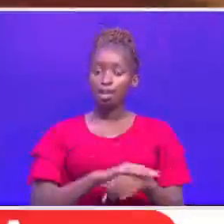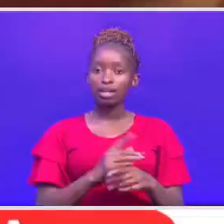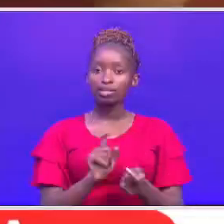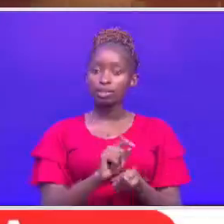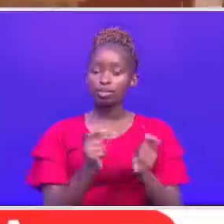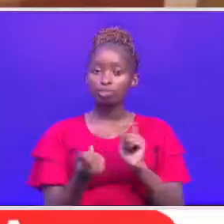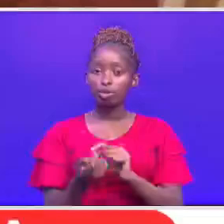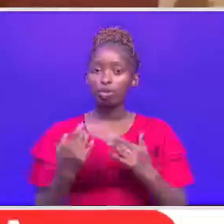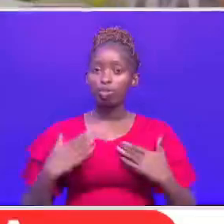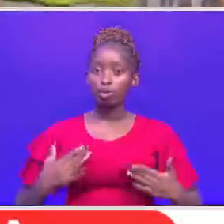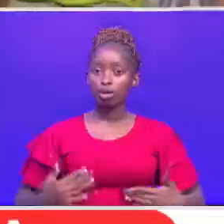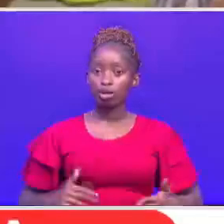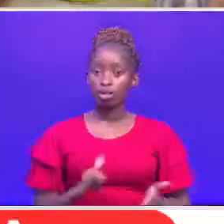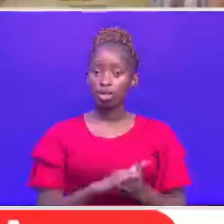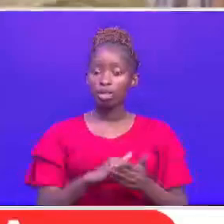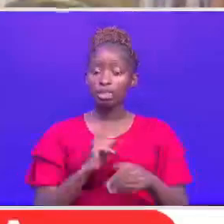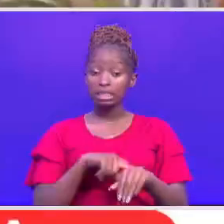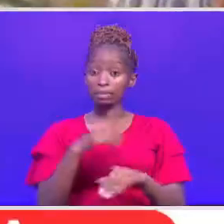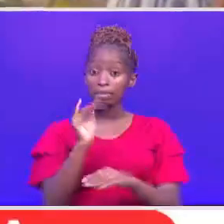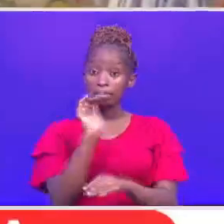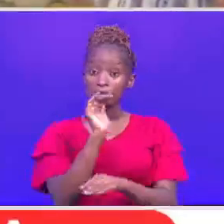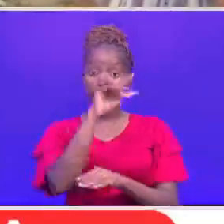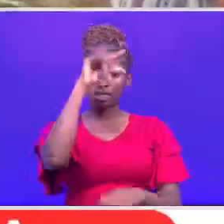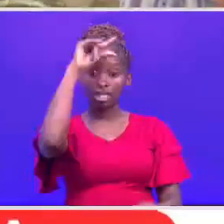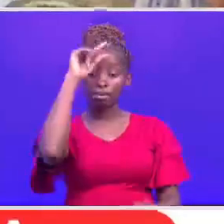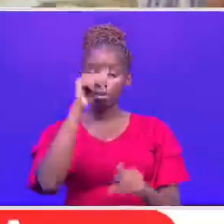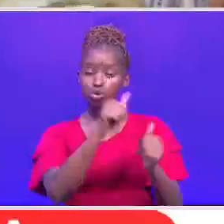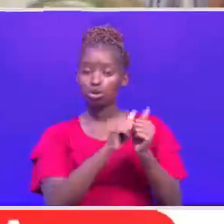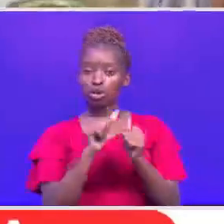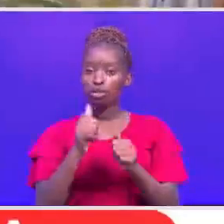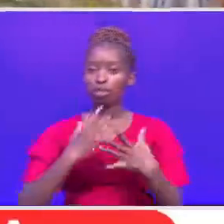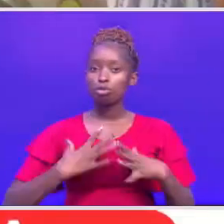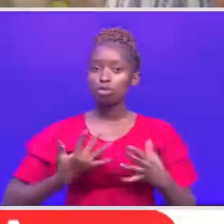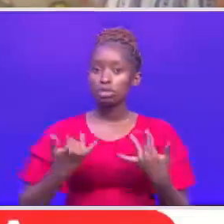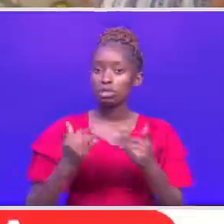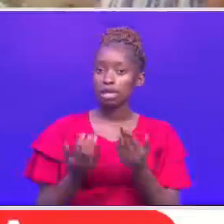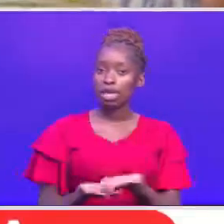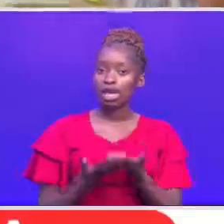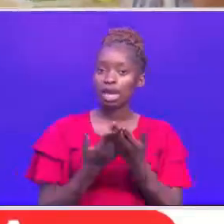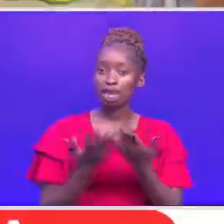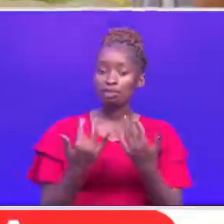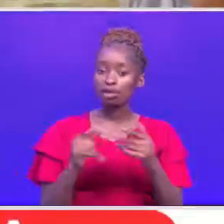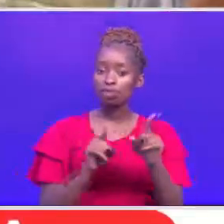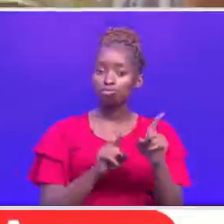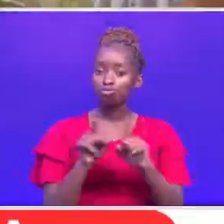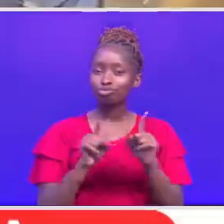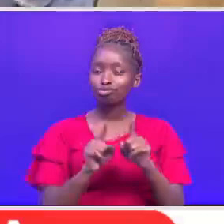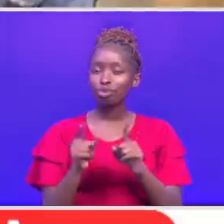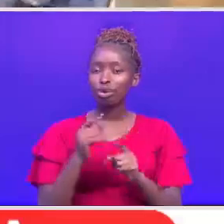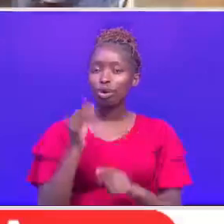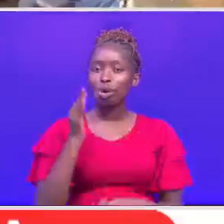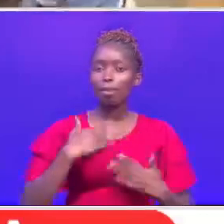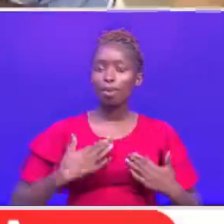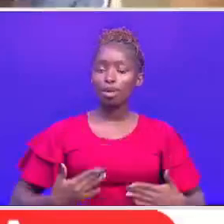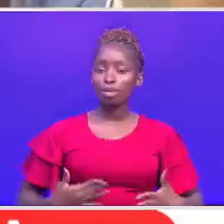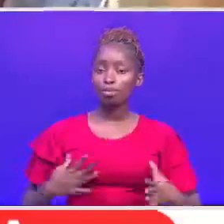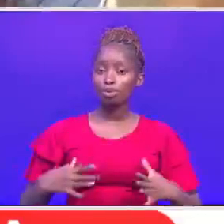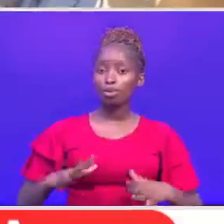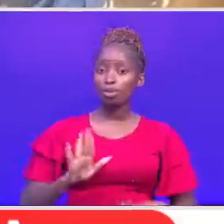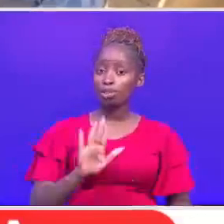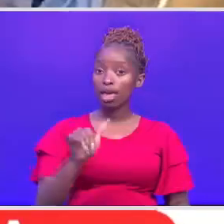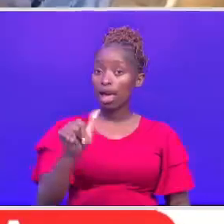ya mazishi, huku wakiomba serikali pamoja na wahisani kuwasaidia kusafirisha miili ya wapendwa wao. Miili mingine